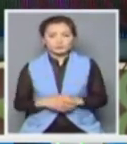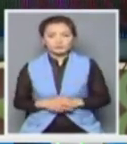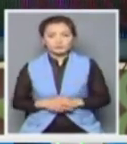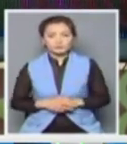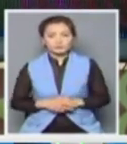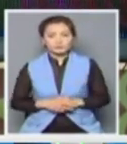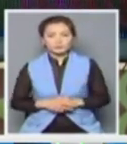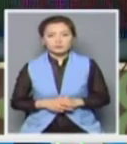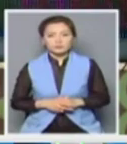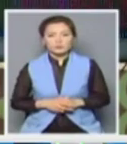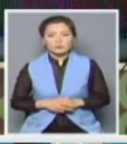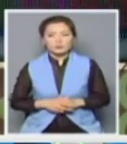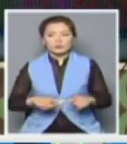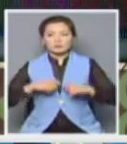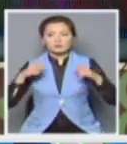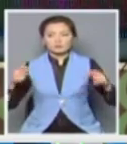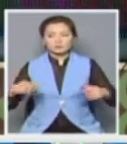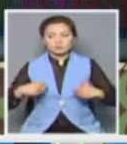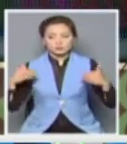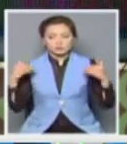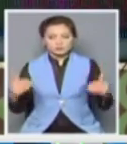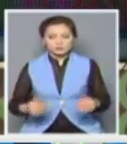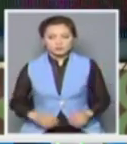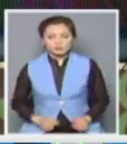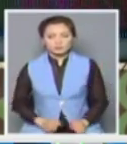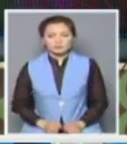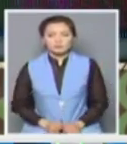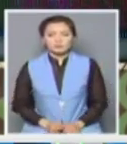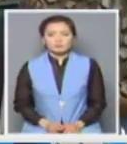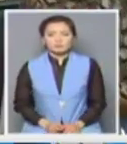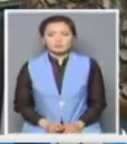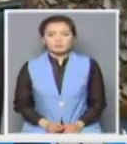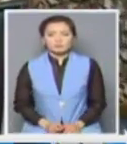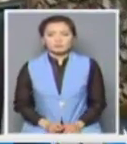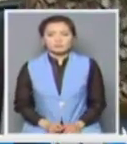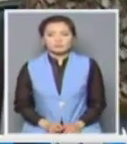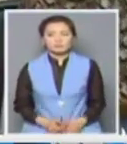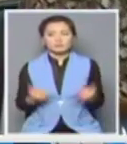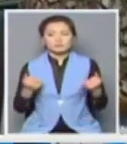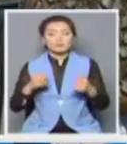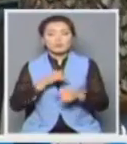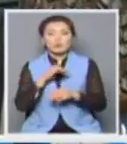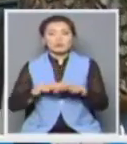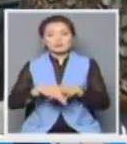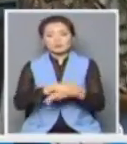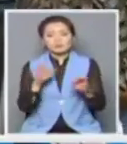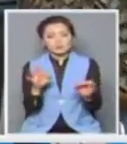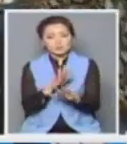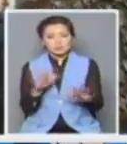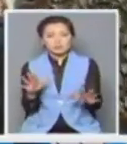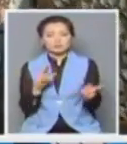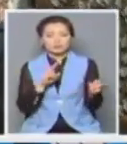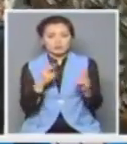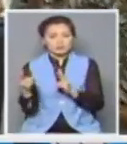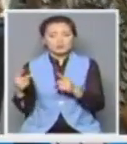бақ, дәулет, салтанат құрсын деп шын жүректен тілек білдіремін. Бүгін Атыраудың көгінде әнжірден шашу